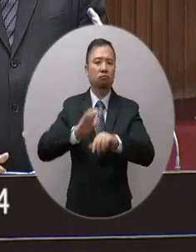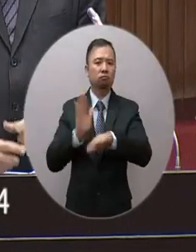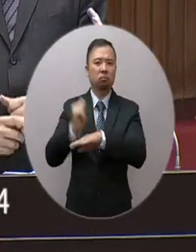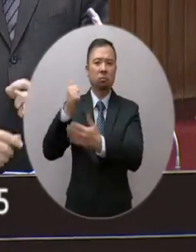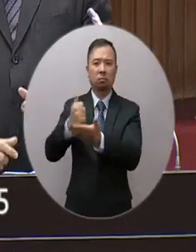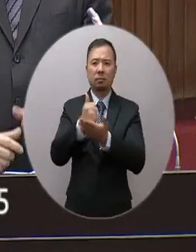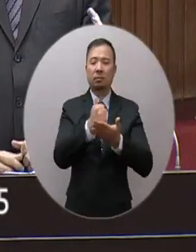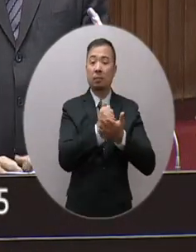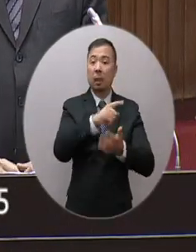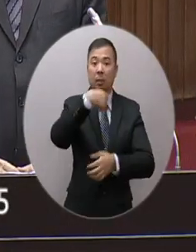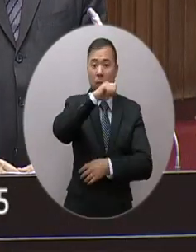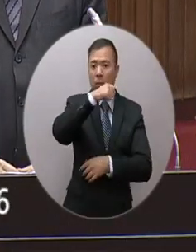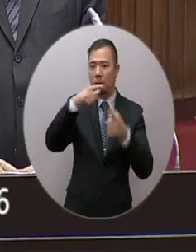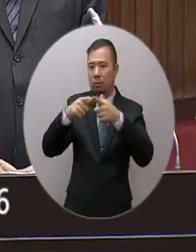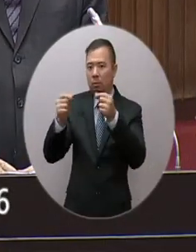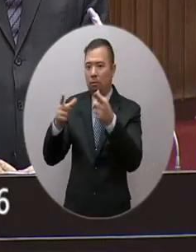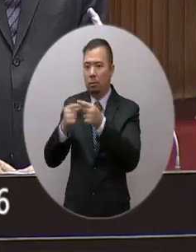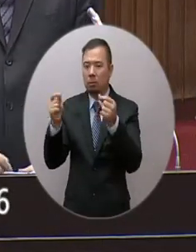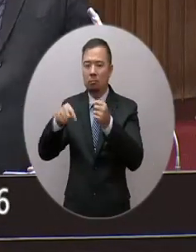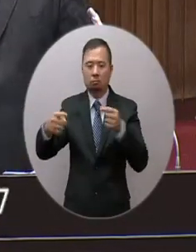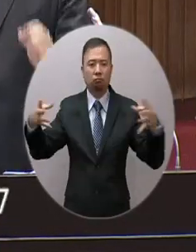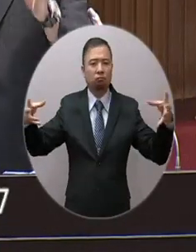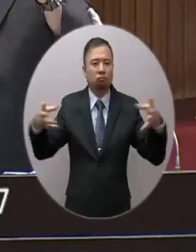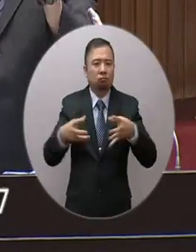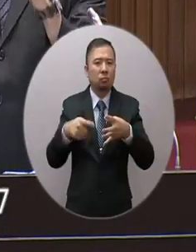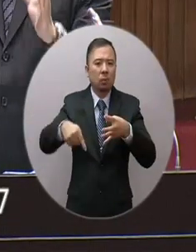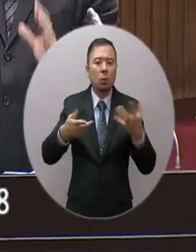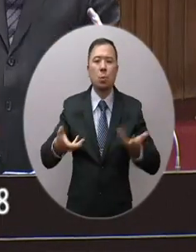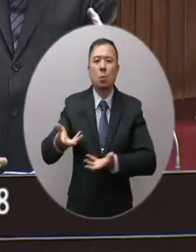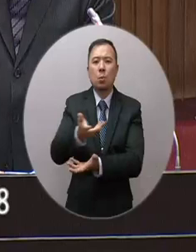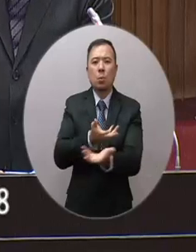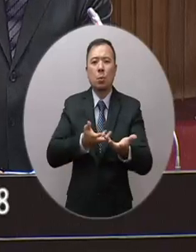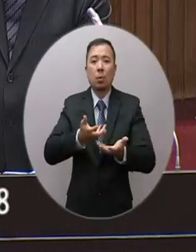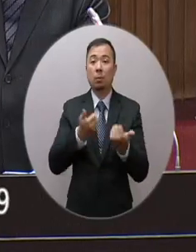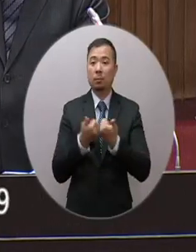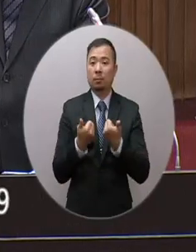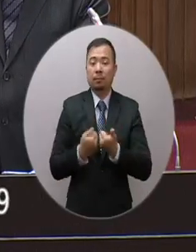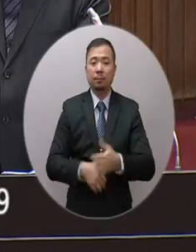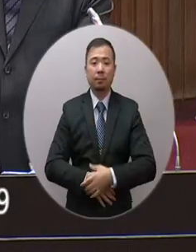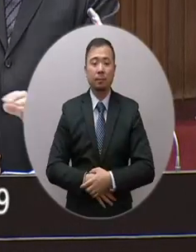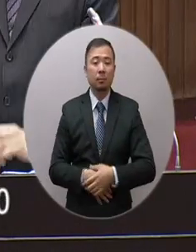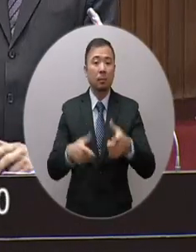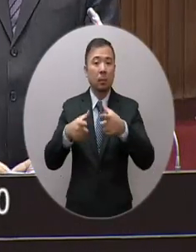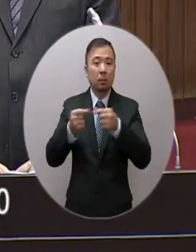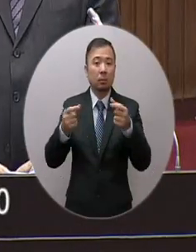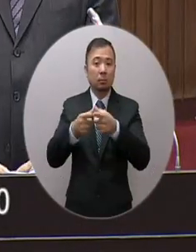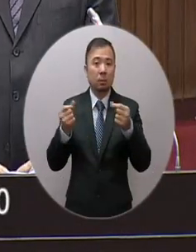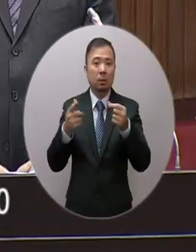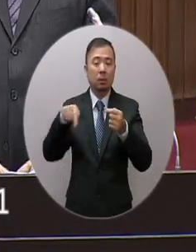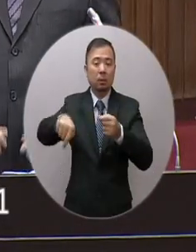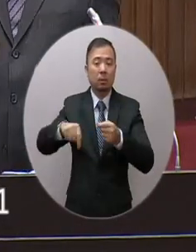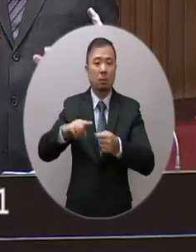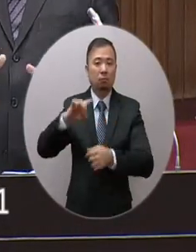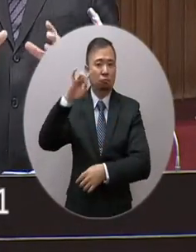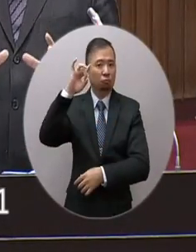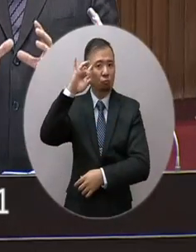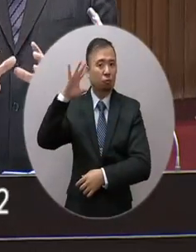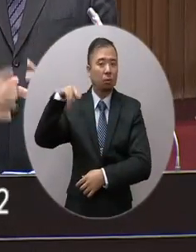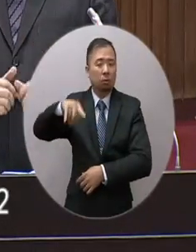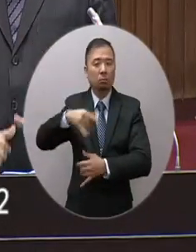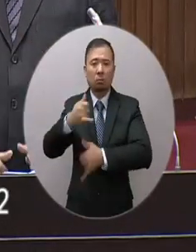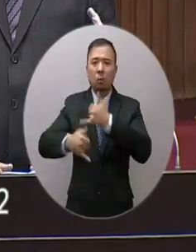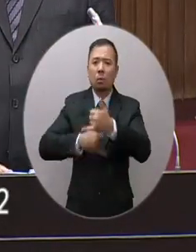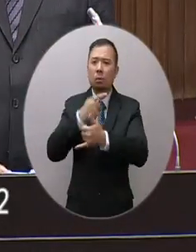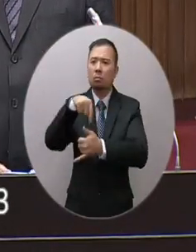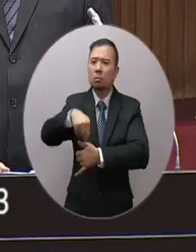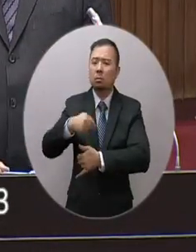创生政策的交流会议。你不能 日本的这个创生政策，我们台湾有没有